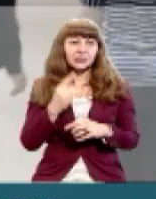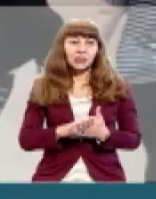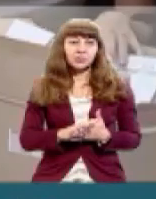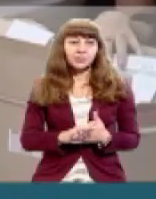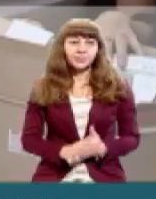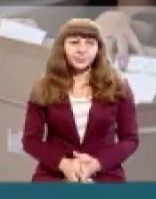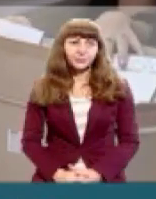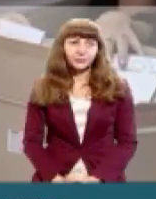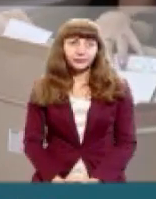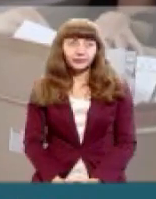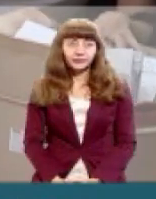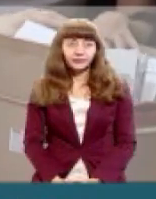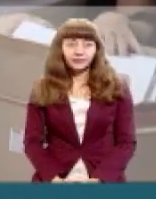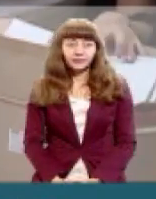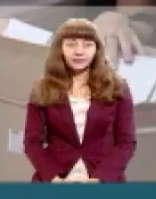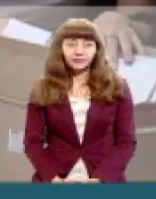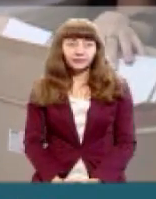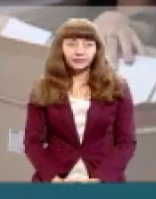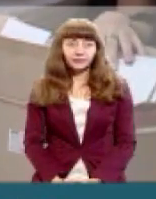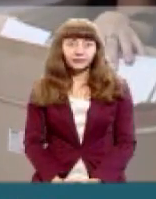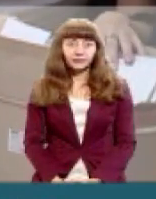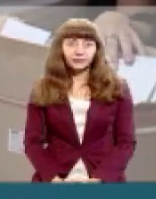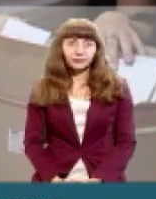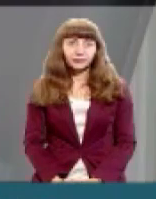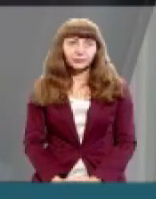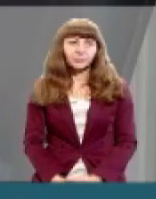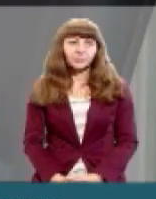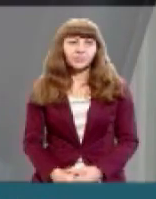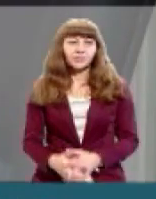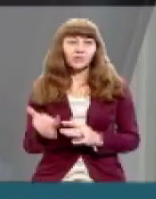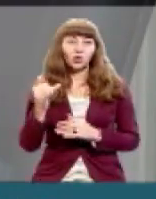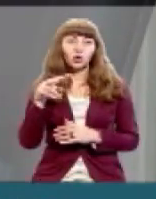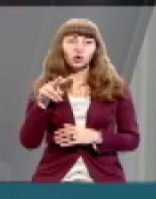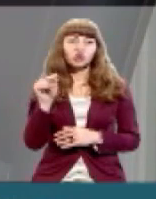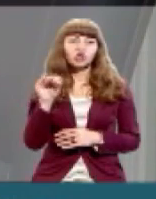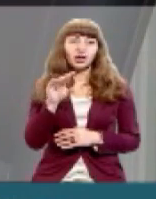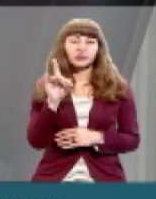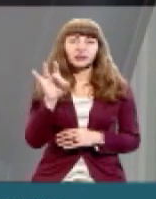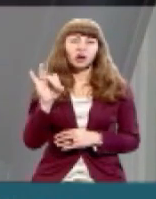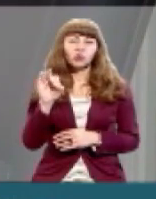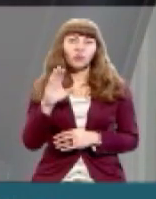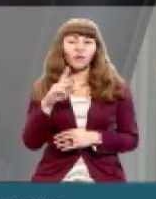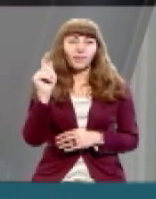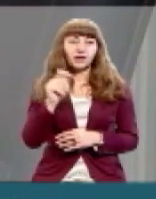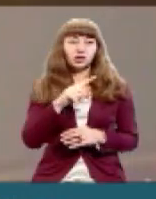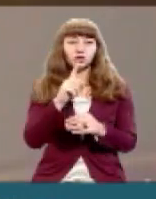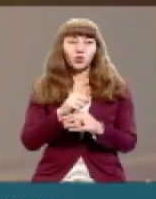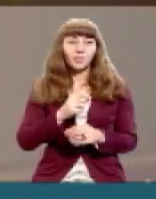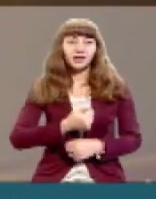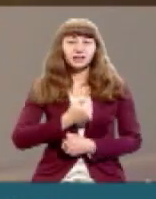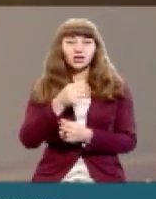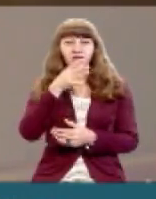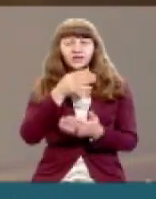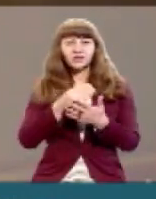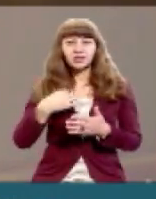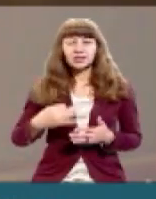өзімнің қалам. Ұлжан Ысқақпада өз ұлына қолдау көрсету мақсатында бірге келген. Оның айтуынша, баласының спортқа деген сүйіспеншілігі ерекше. Сондықтан